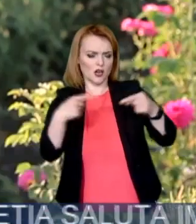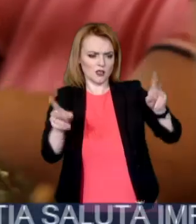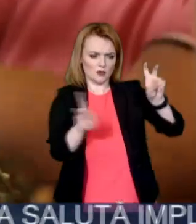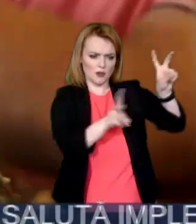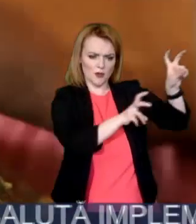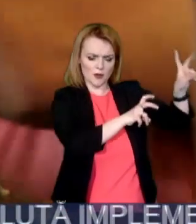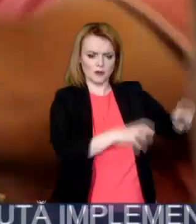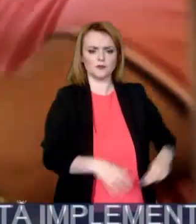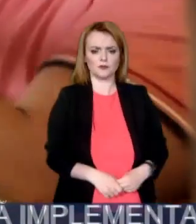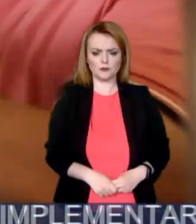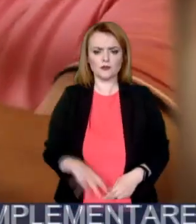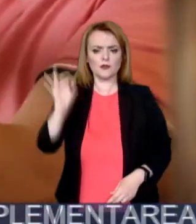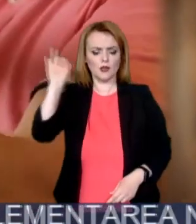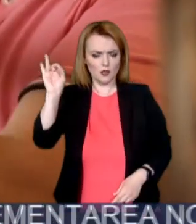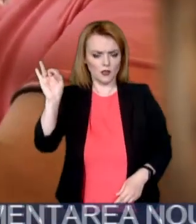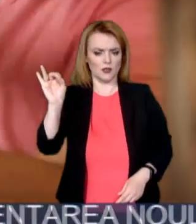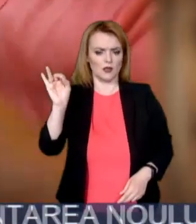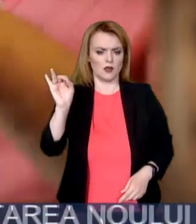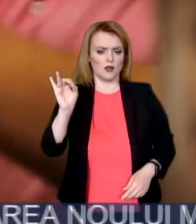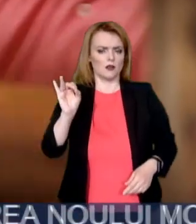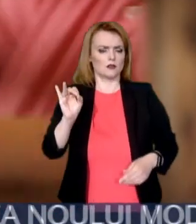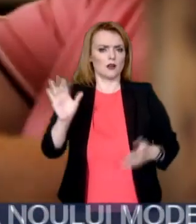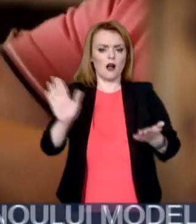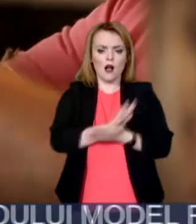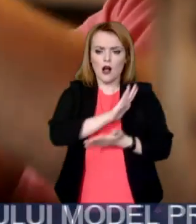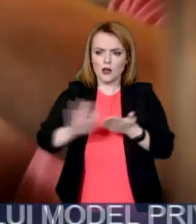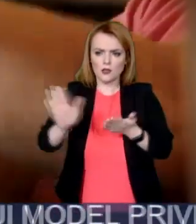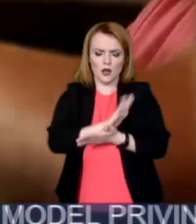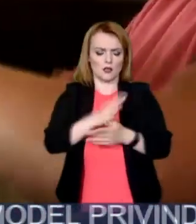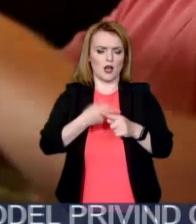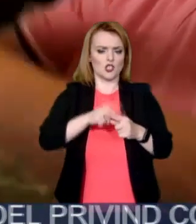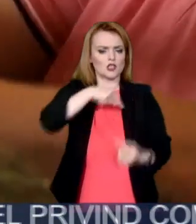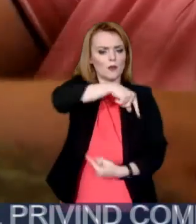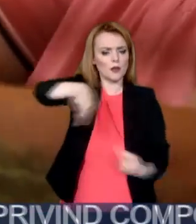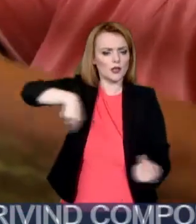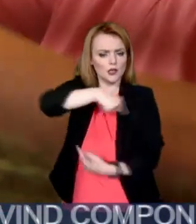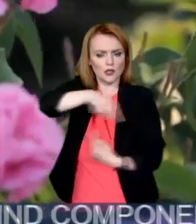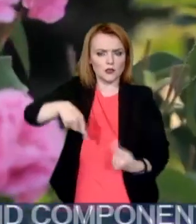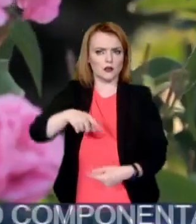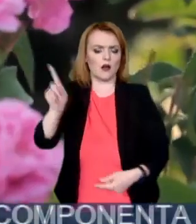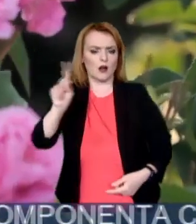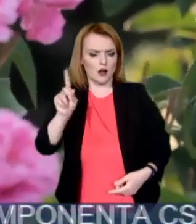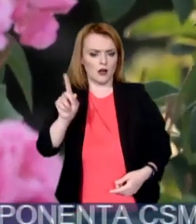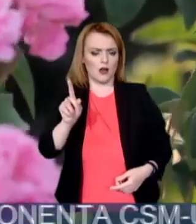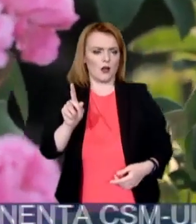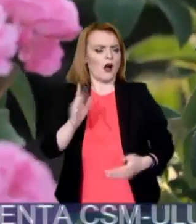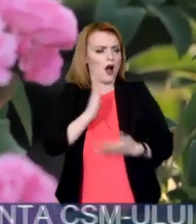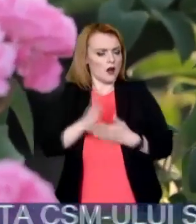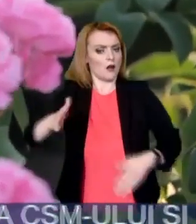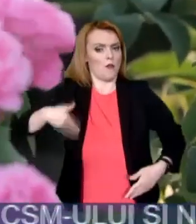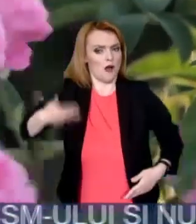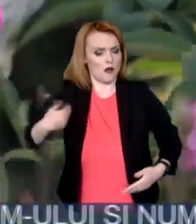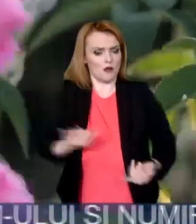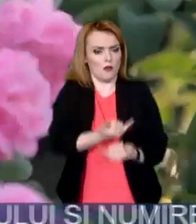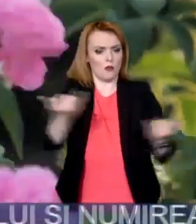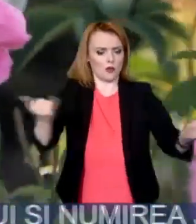plante și totodată unicalitatea acestei afaceri este că aduce beneficii